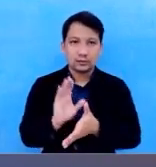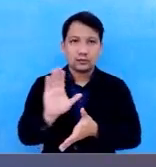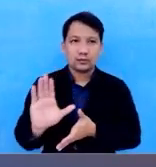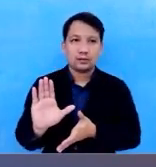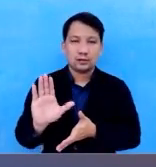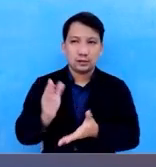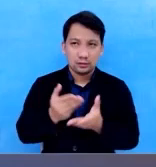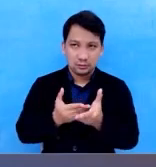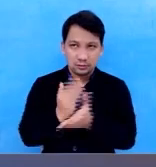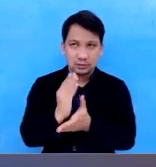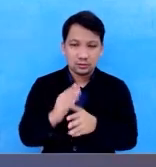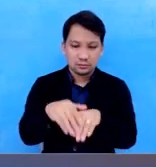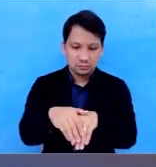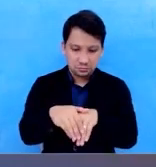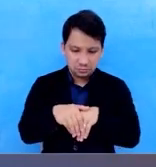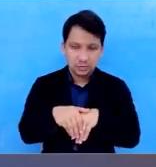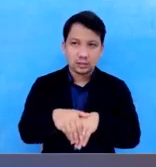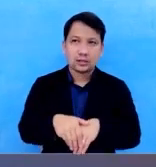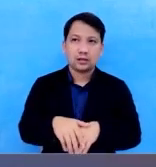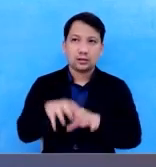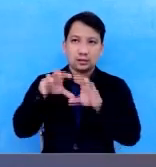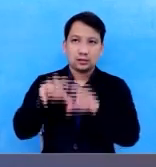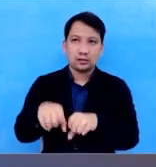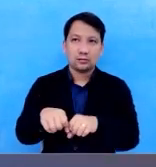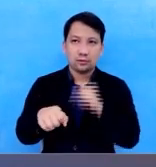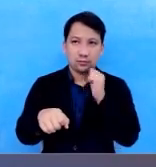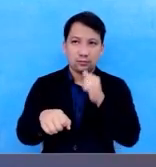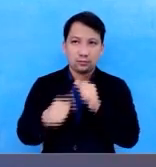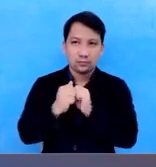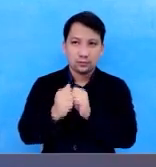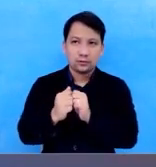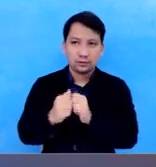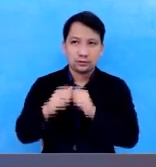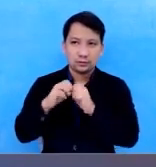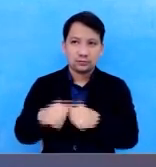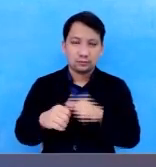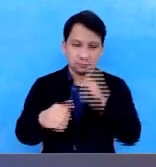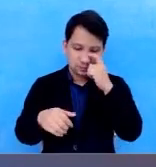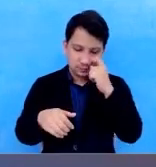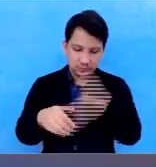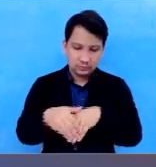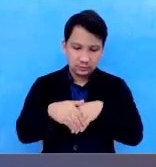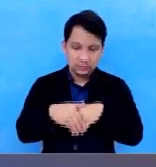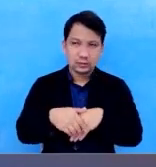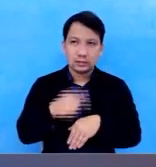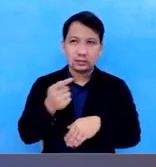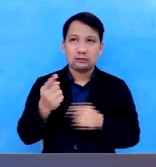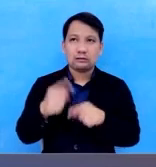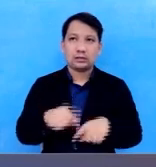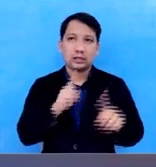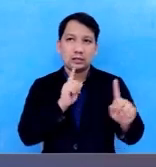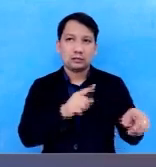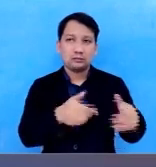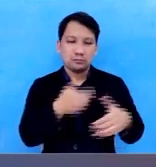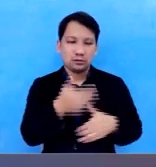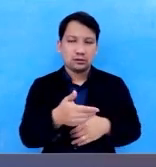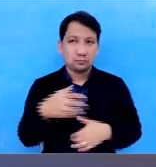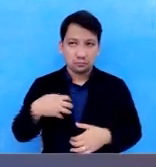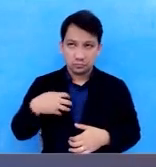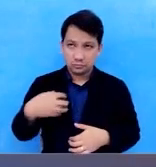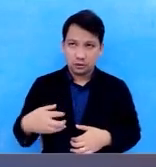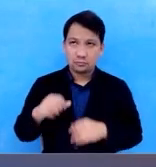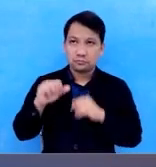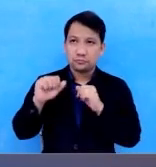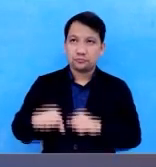karapatan manahimik. Agad na hinuli ang babae pati ang kanyang kasama. Ikaw mambibig ng mga inaresto sa paratang. Pero ayon sa mga pulis, posibleng